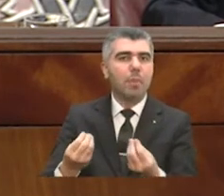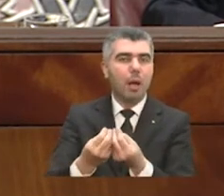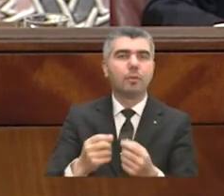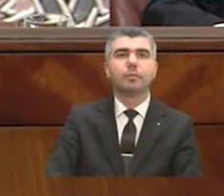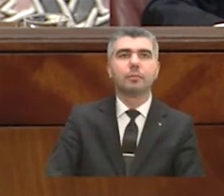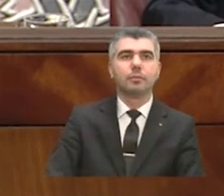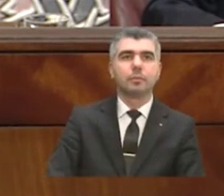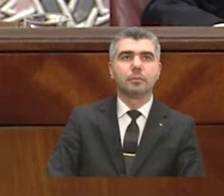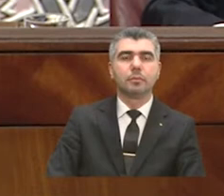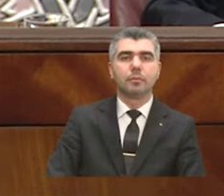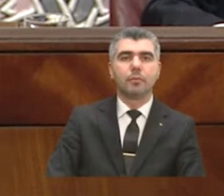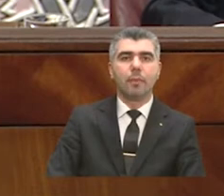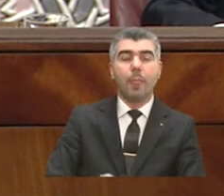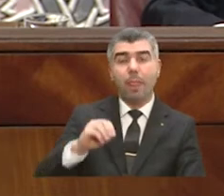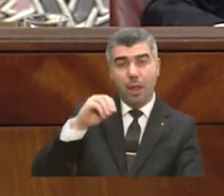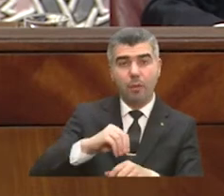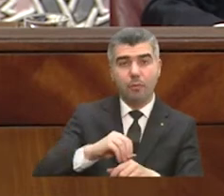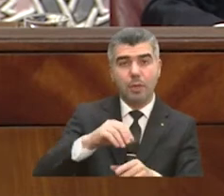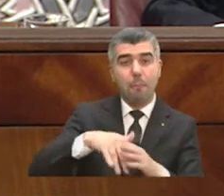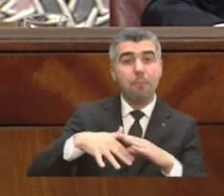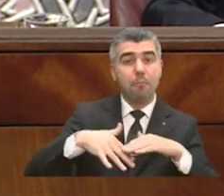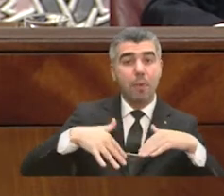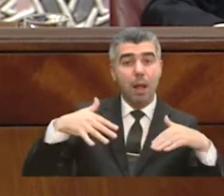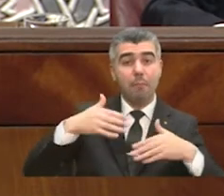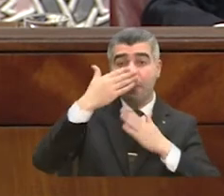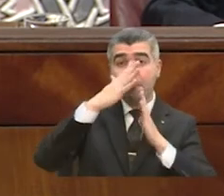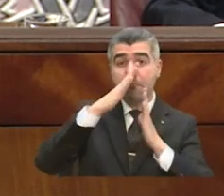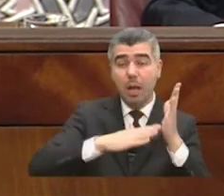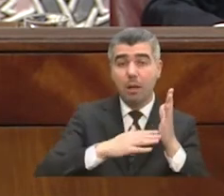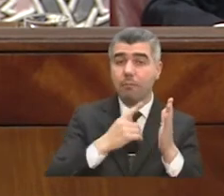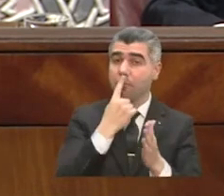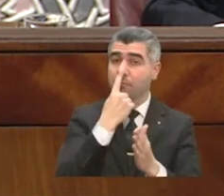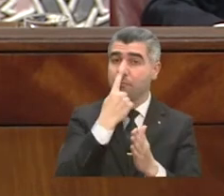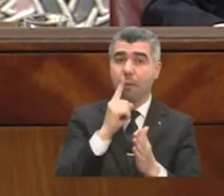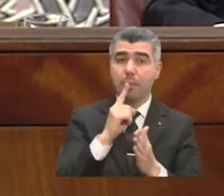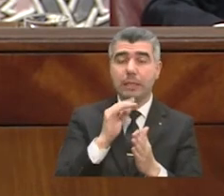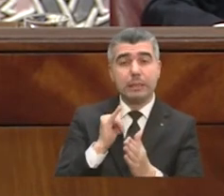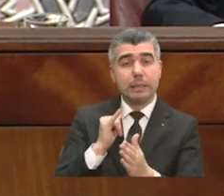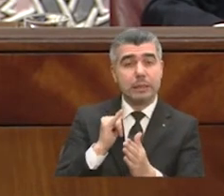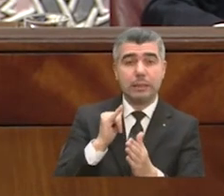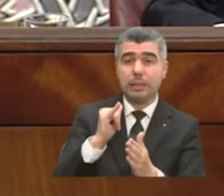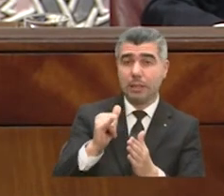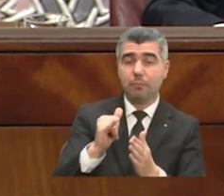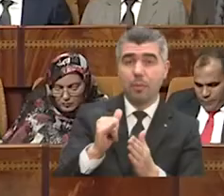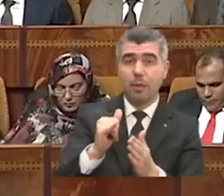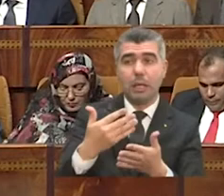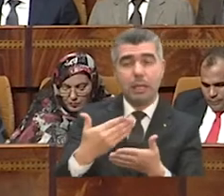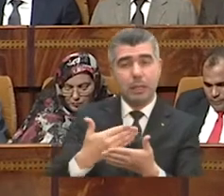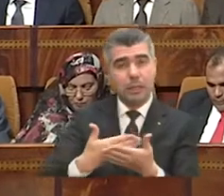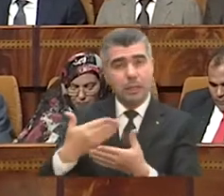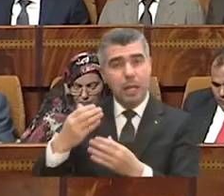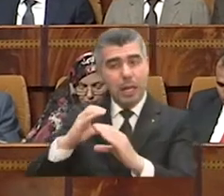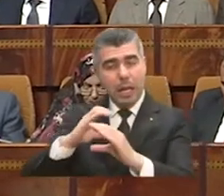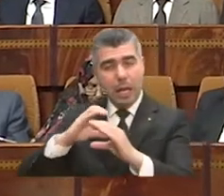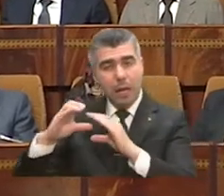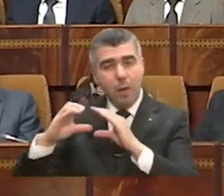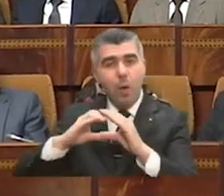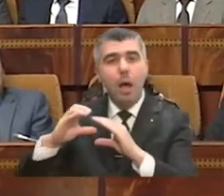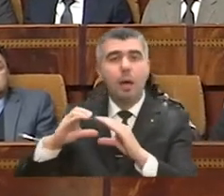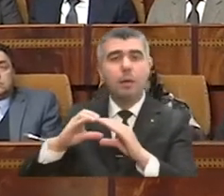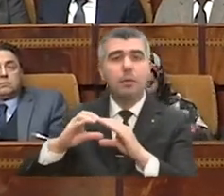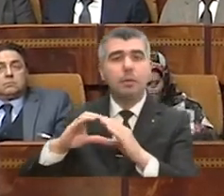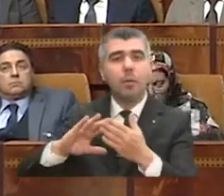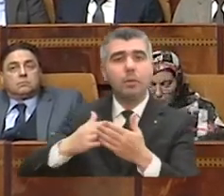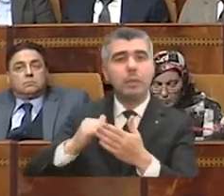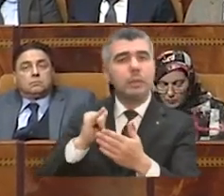toujours respecté ses compétences. Alors, le Parlement marocain a toujours été un espace